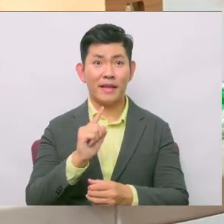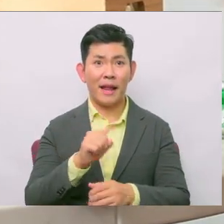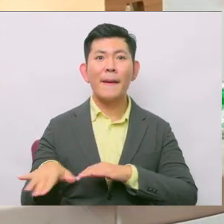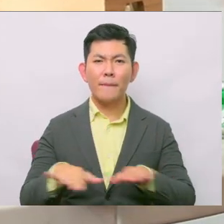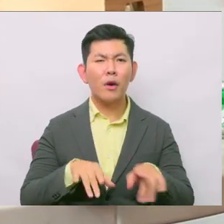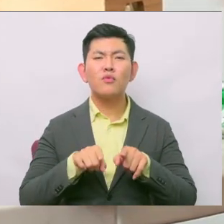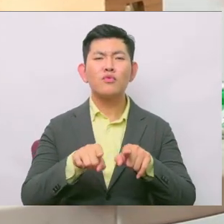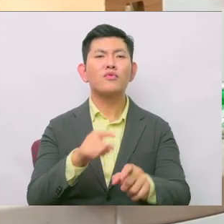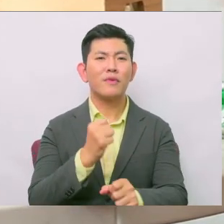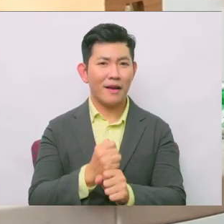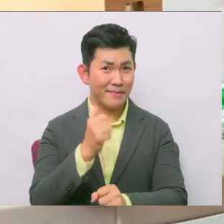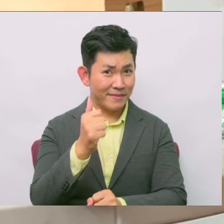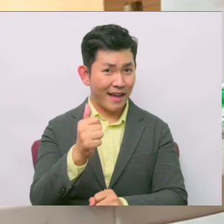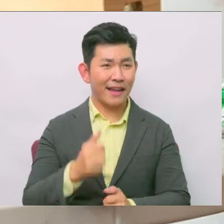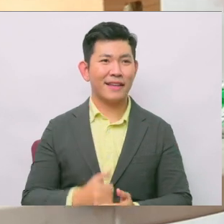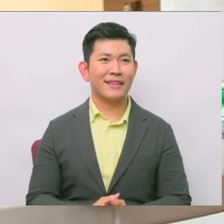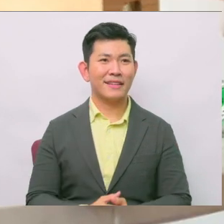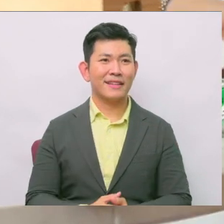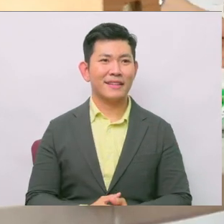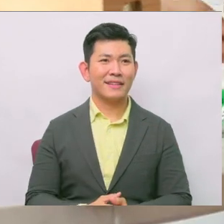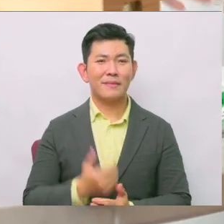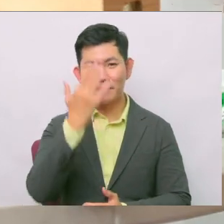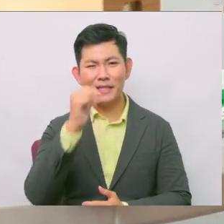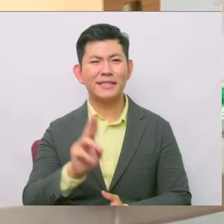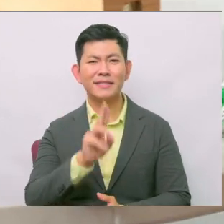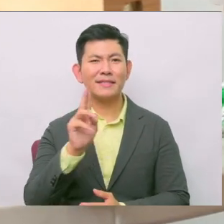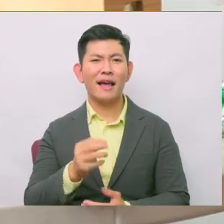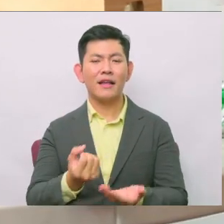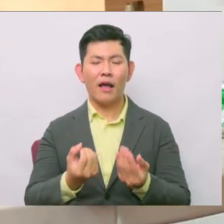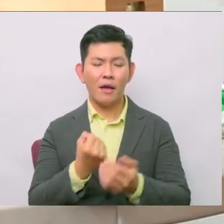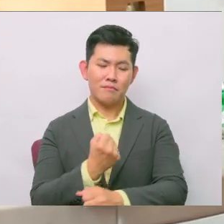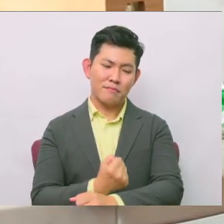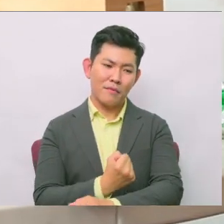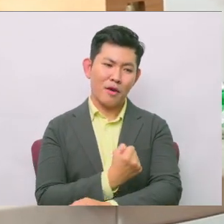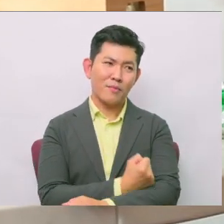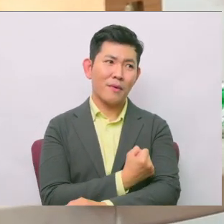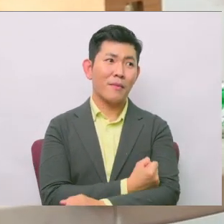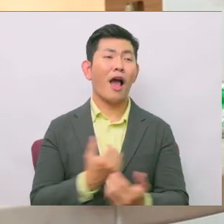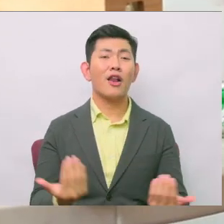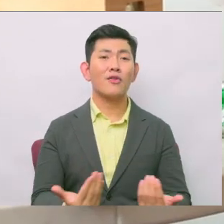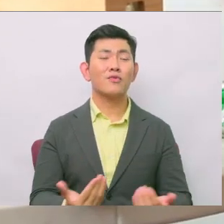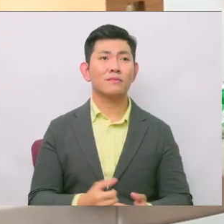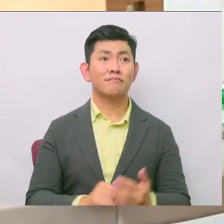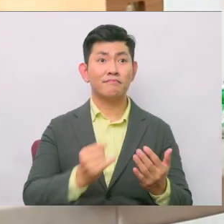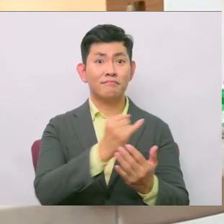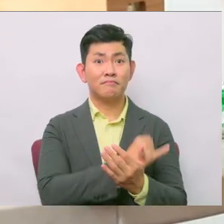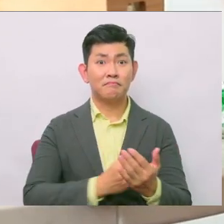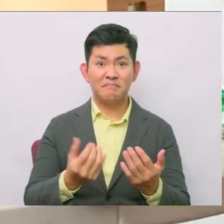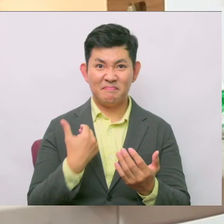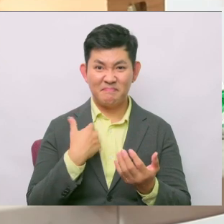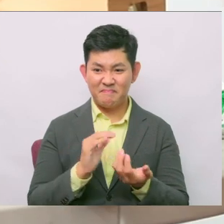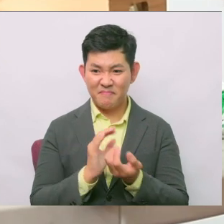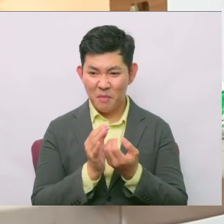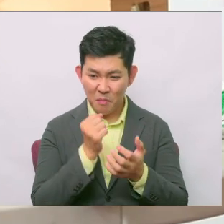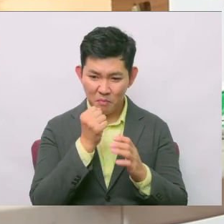เอาไว้ใช้กับลูกเราย ิ่งถ้าเป็นแม่ที่อยู่ตามต่างจังหวัดนะคะต่างจังหวัดเราก็จะมีสมุนไพรเยอะนะคะคุณจุ๋มหา